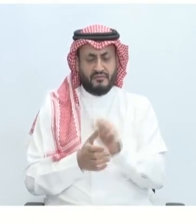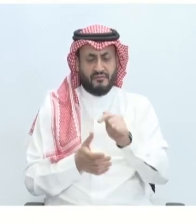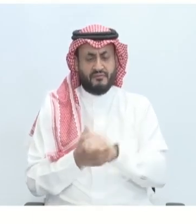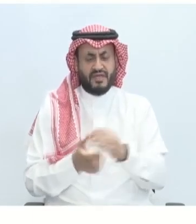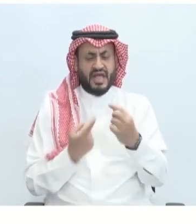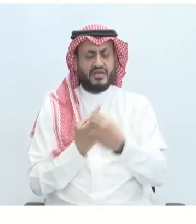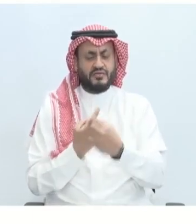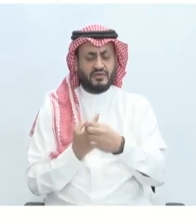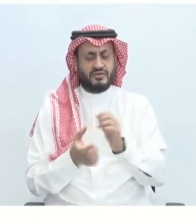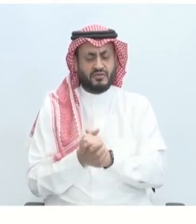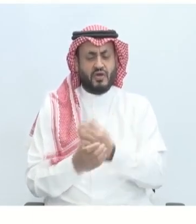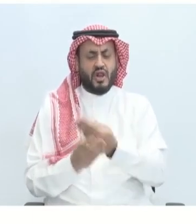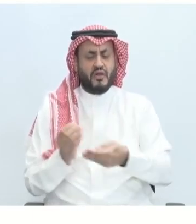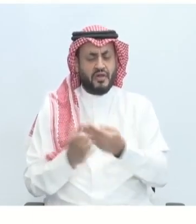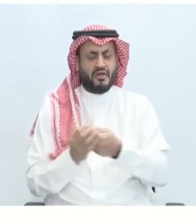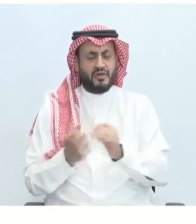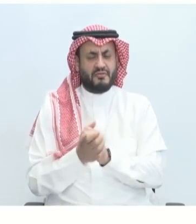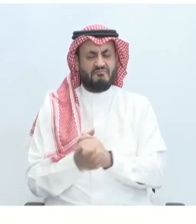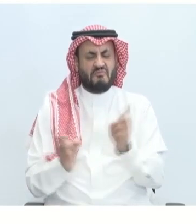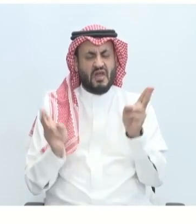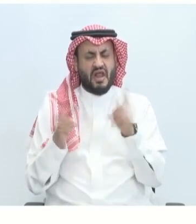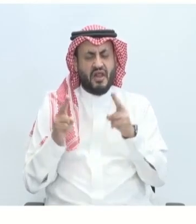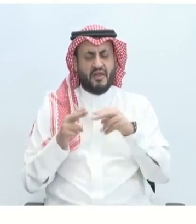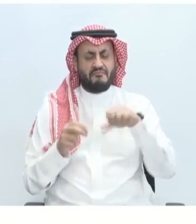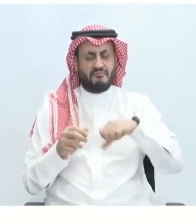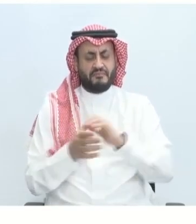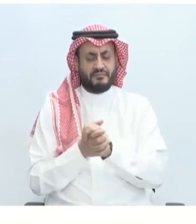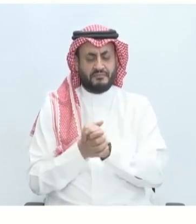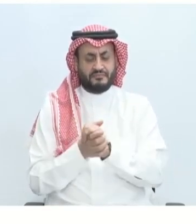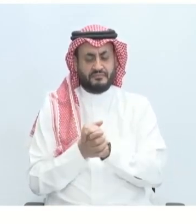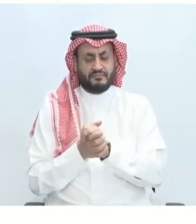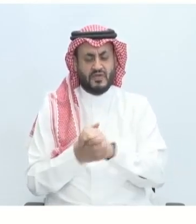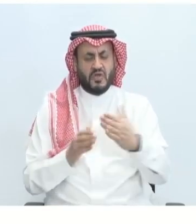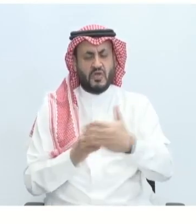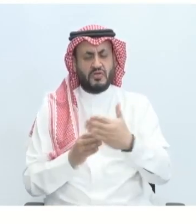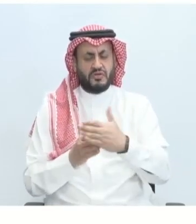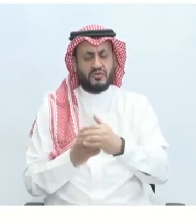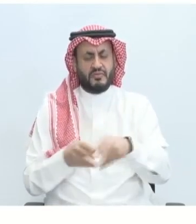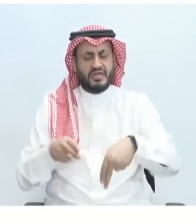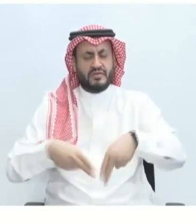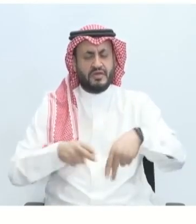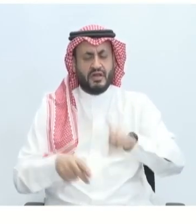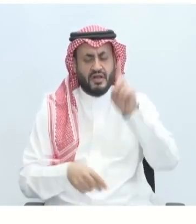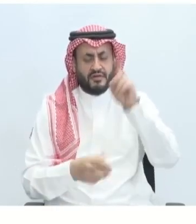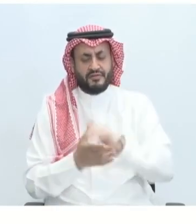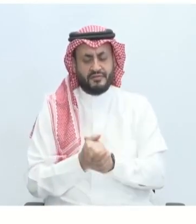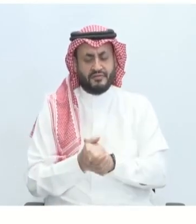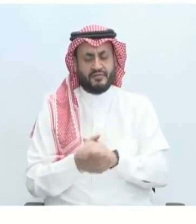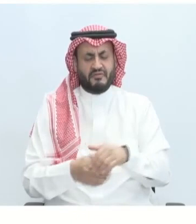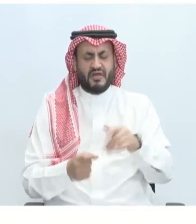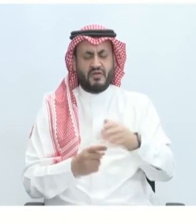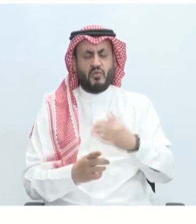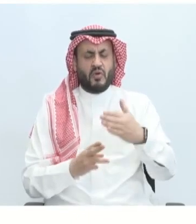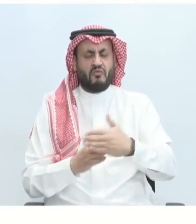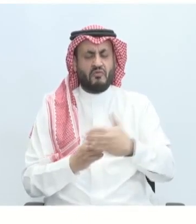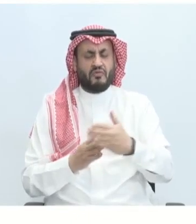من ازواجكم واولادكم اعداء لكم اعداء لكم يصدون عن سبيل الله ويثبتون